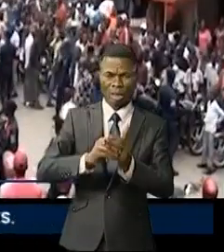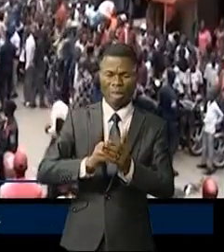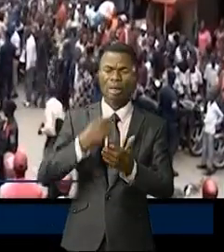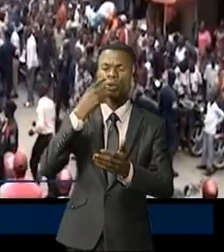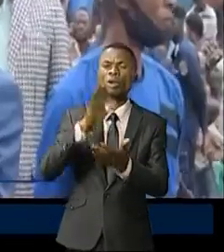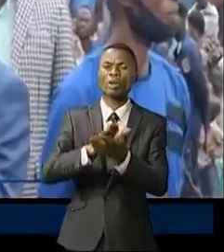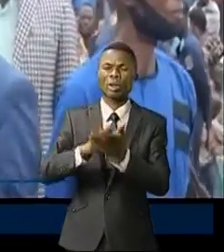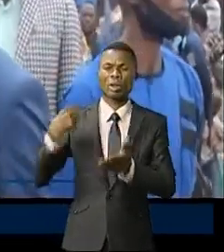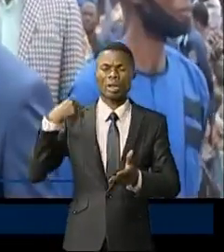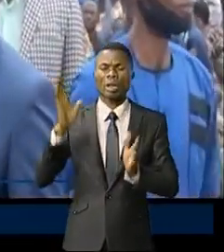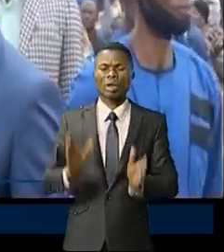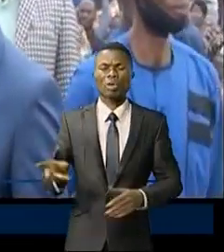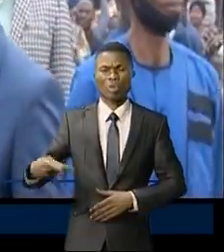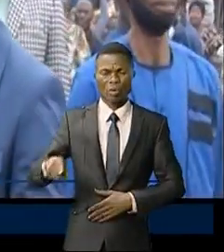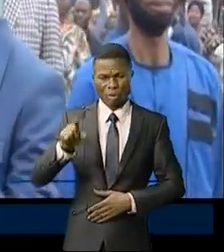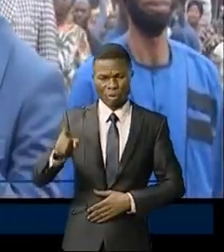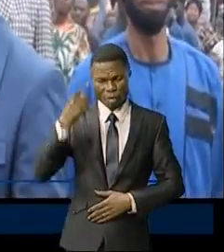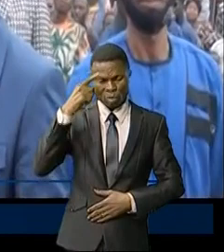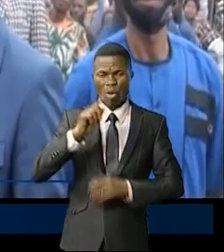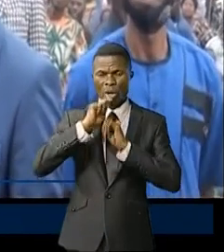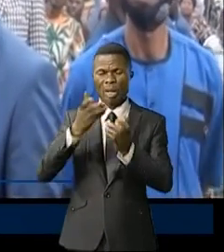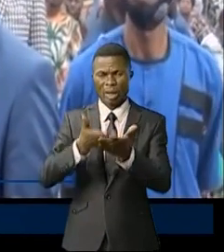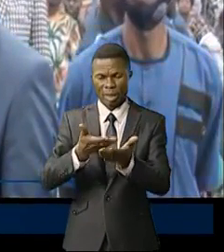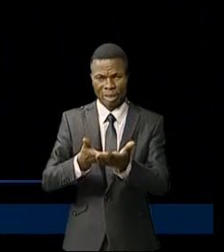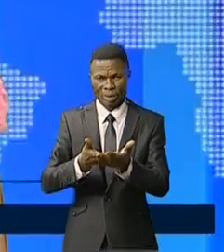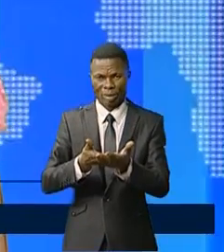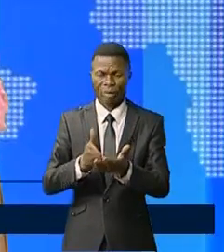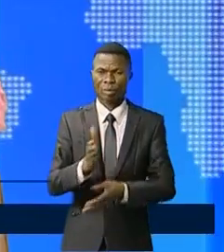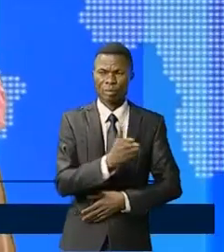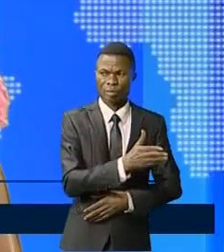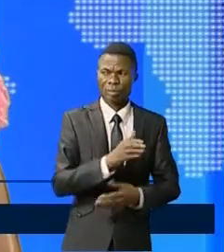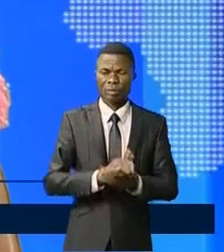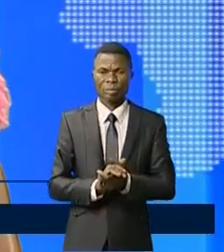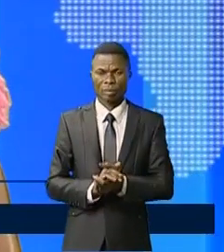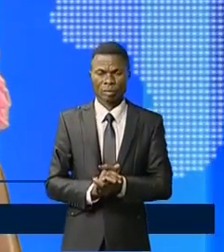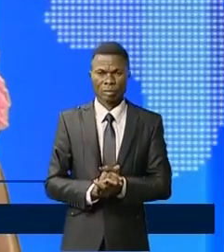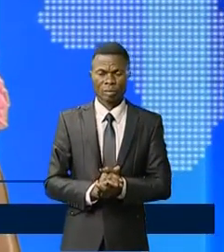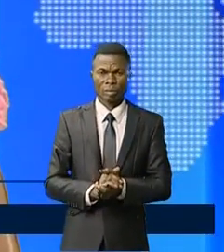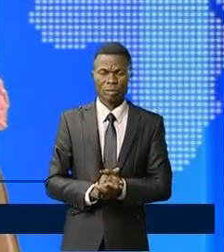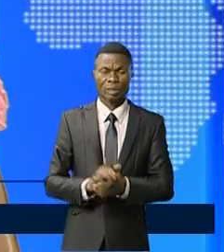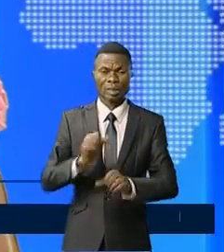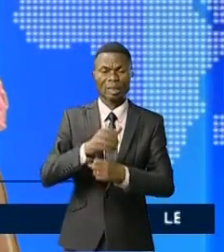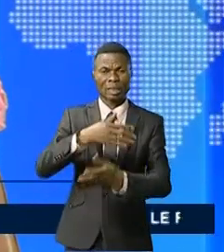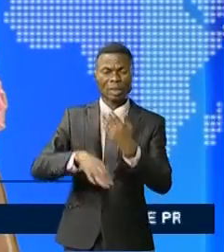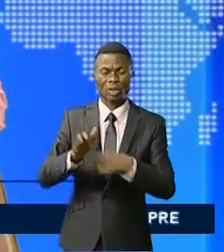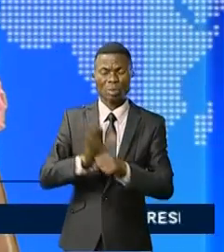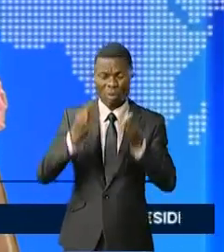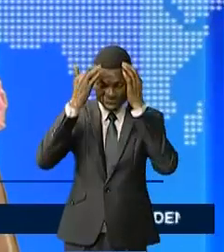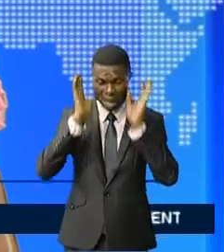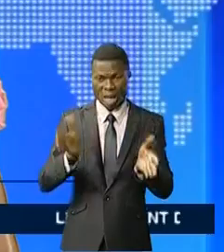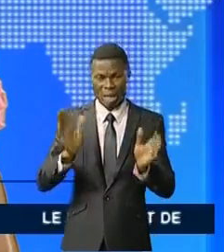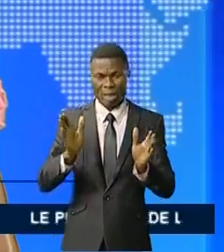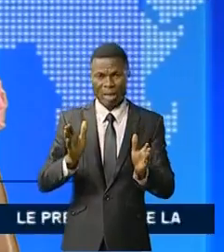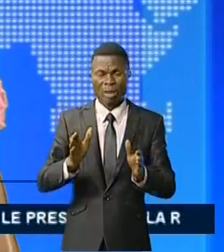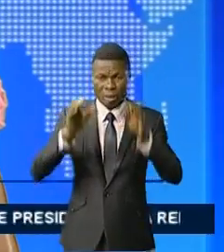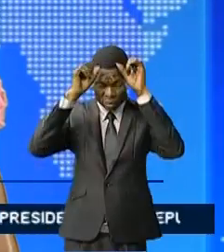le gouverneur Idriss Mangala pour ses gestes salutaires. Ils ont sémé la terreur et la désolation au chef de